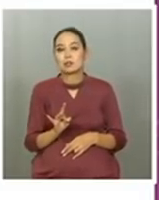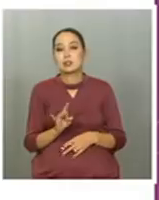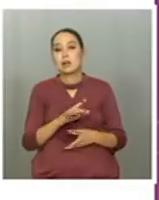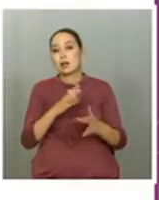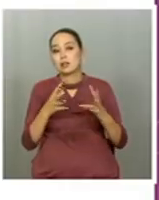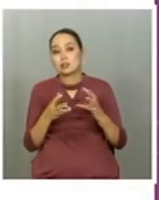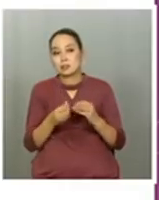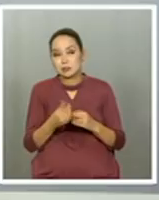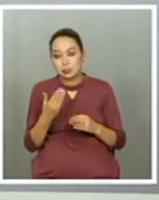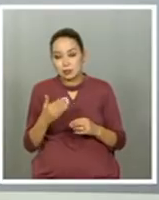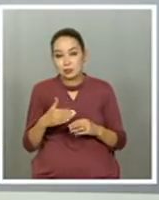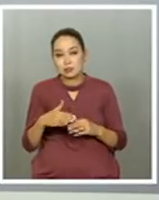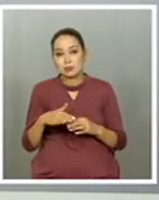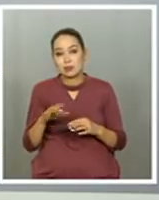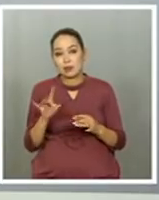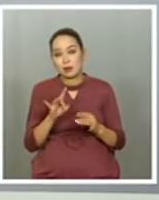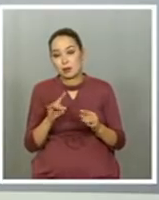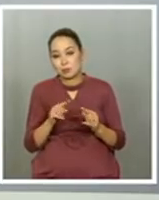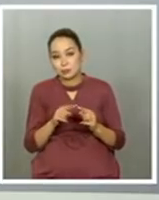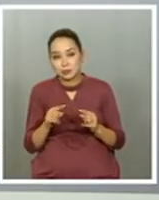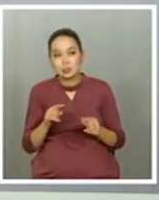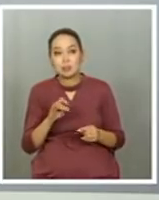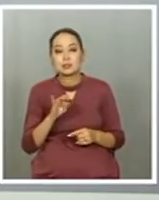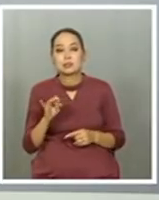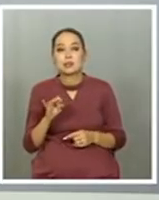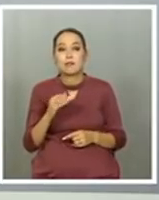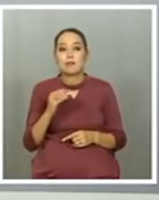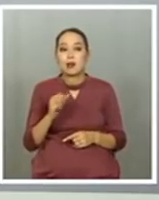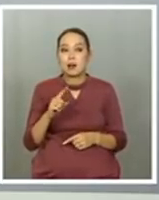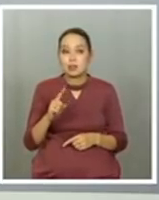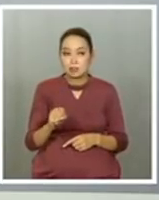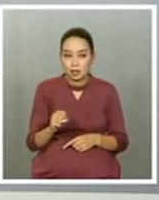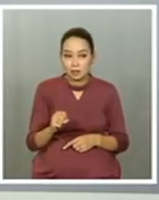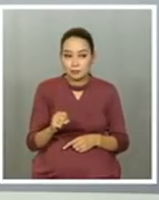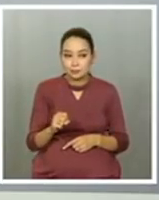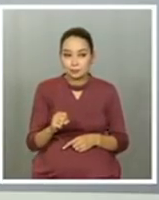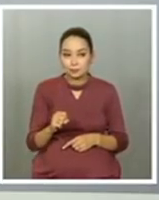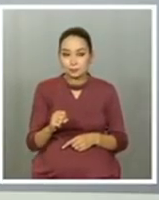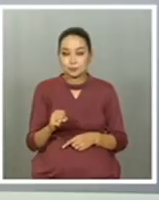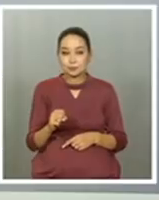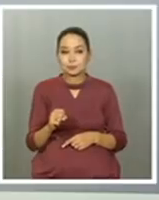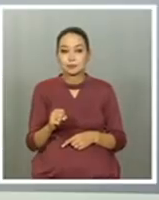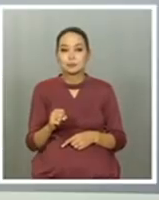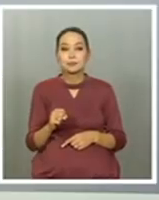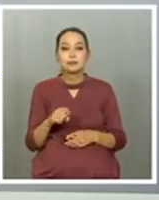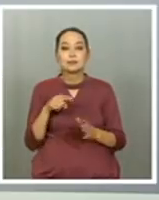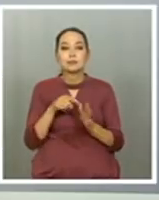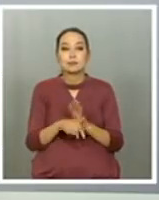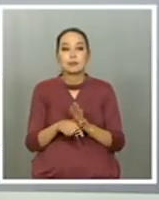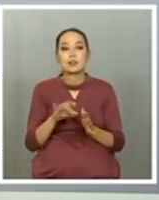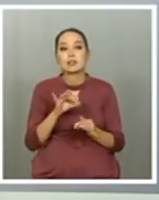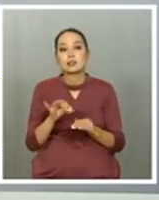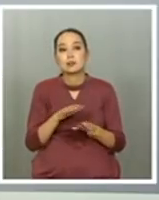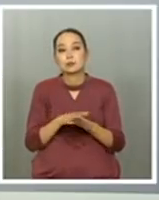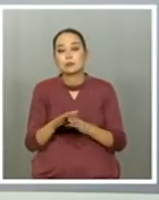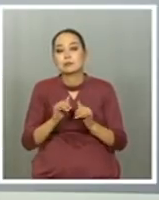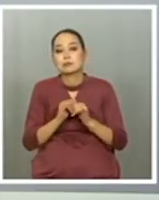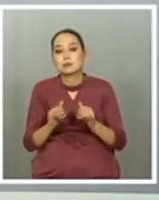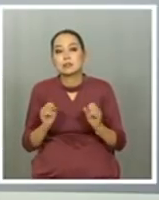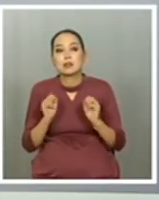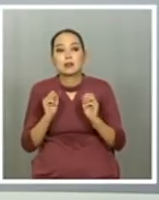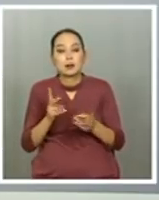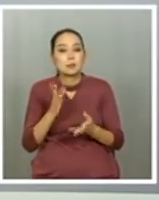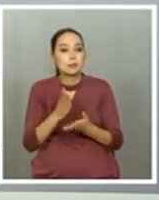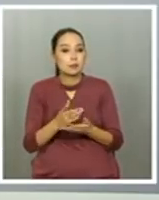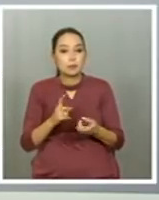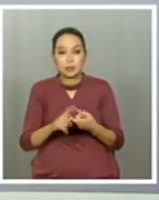амплитудасы, яғни қанықтығы, сонымен қатар фазасына, тығыздығына, толқынның таралу бағытына тікелей